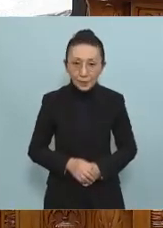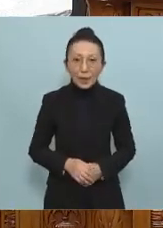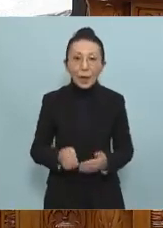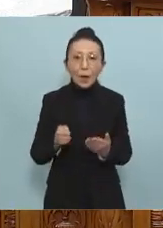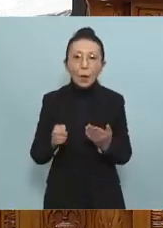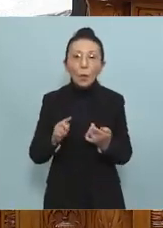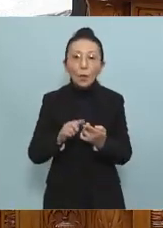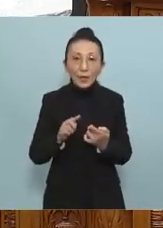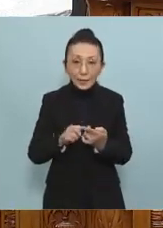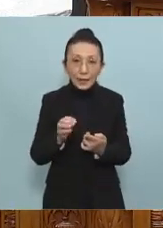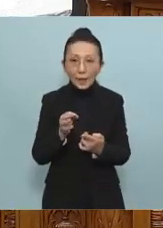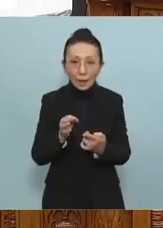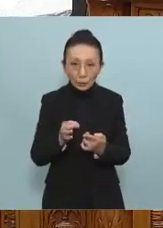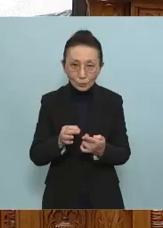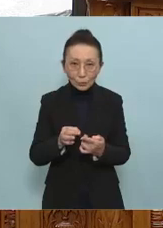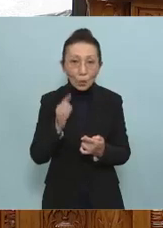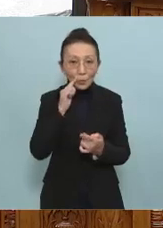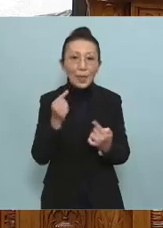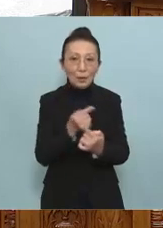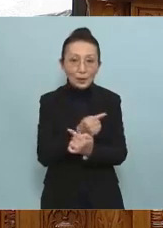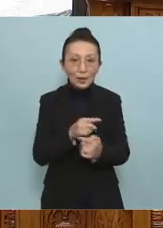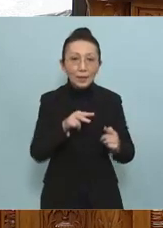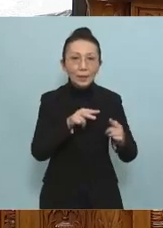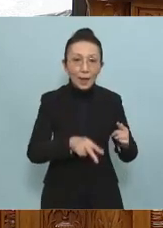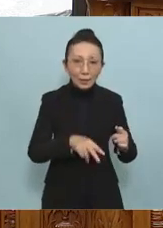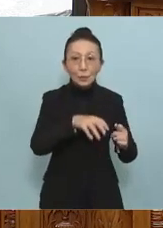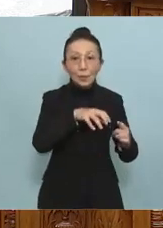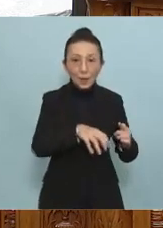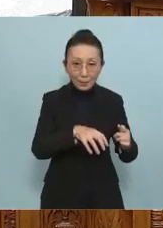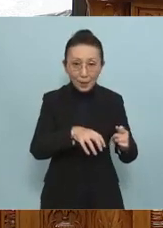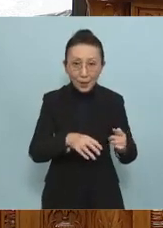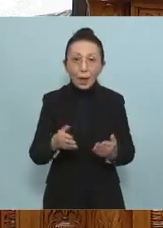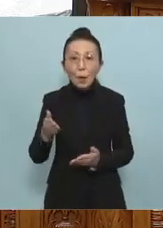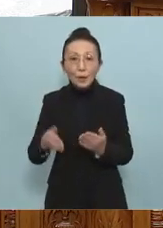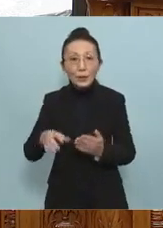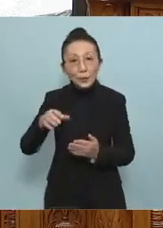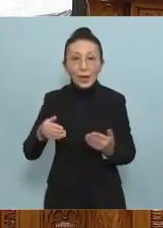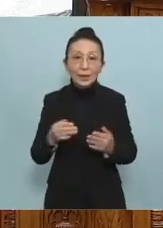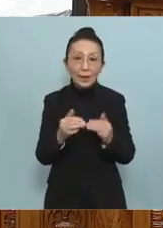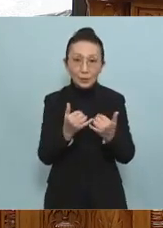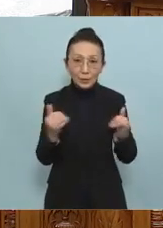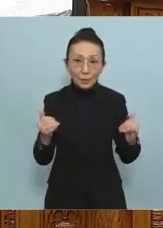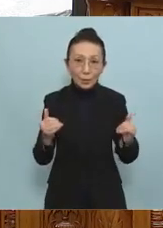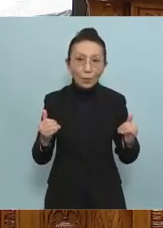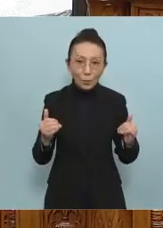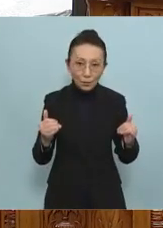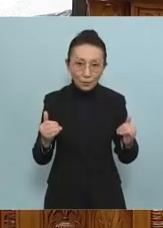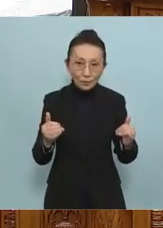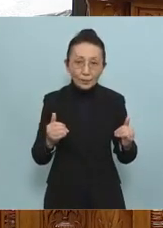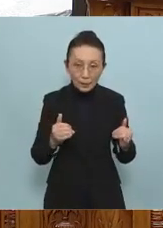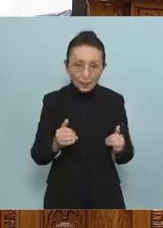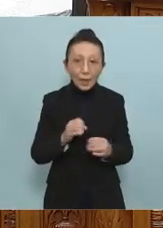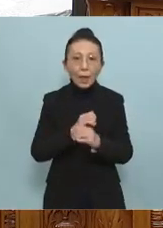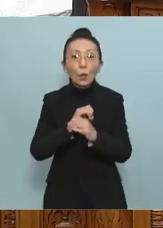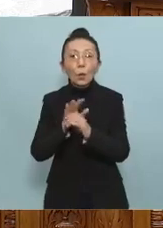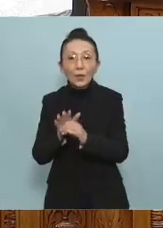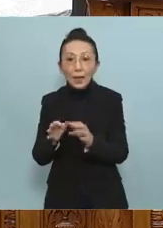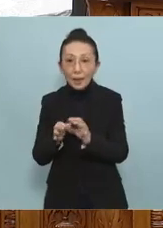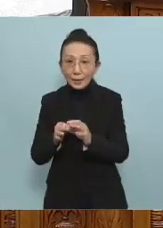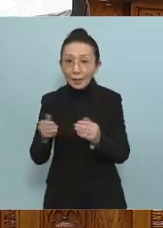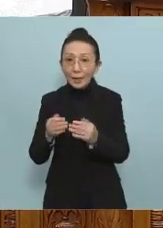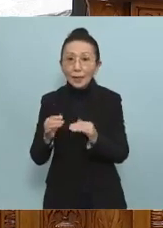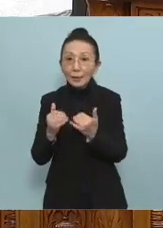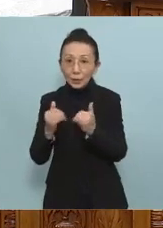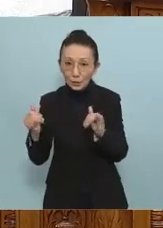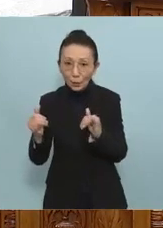行い、介護・保育の現場で働く方や、地域で新型コロナ医療対応などを行う医療機関で